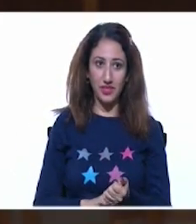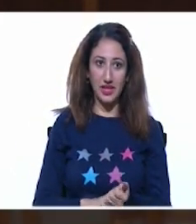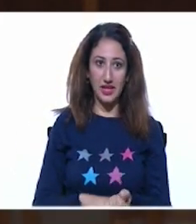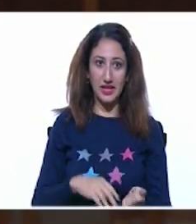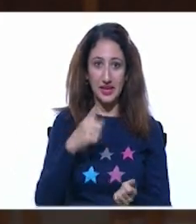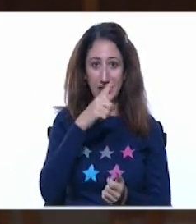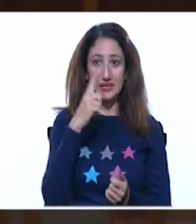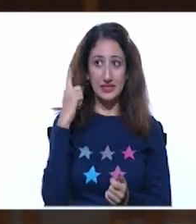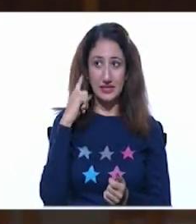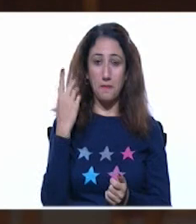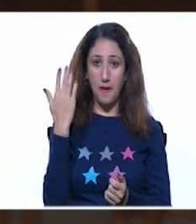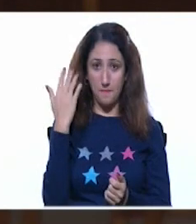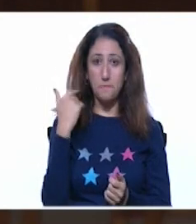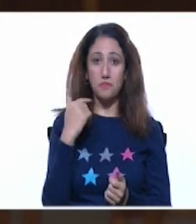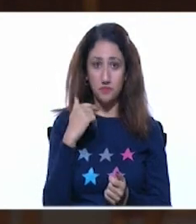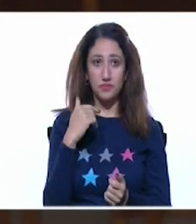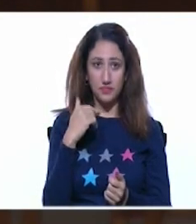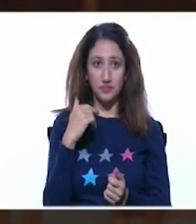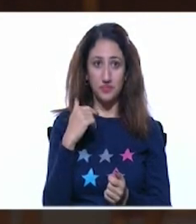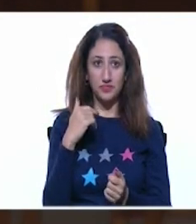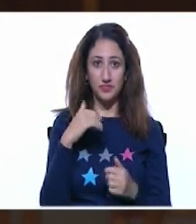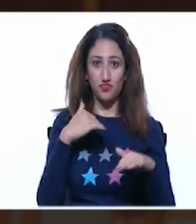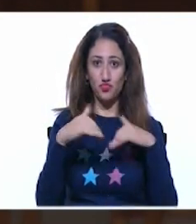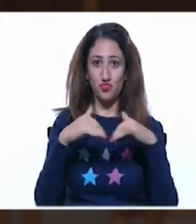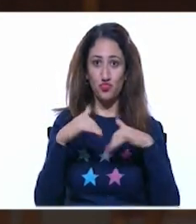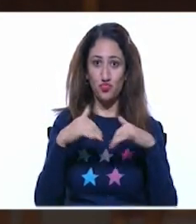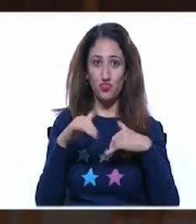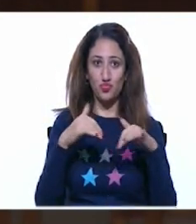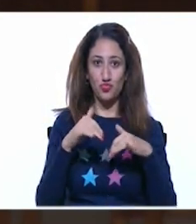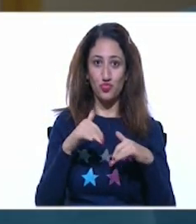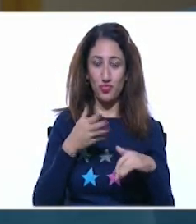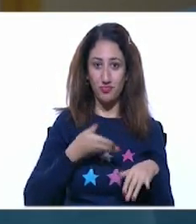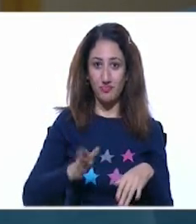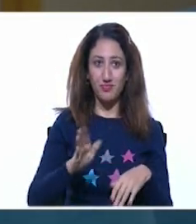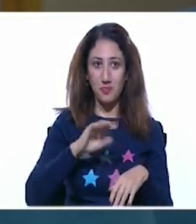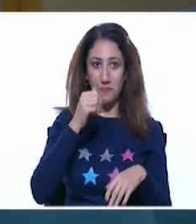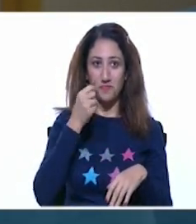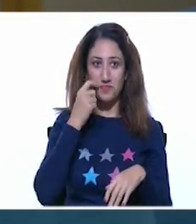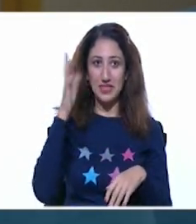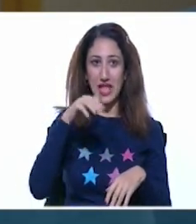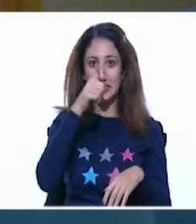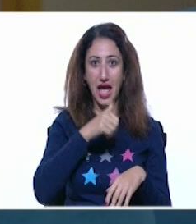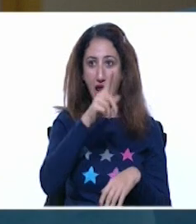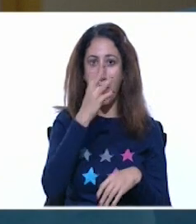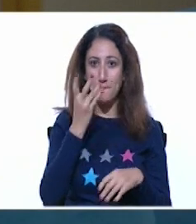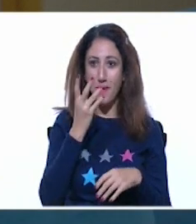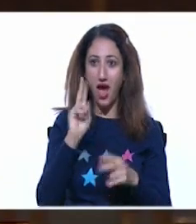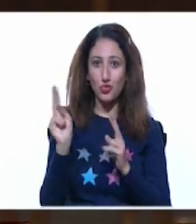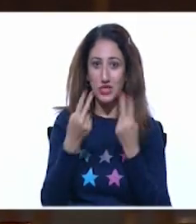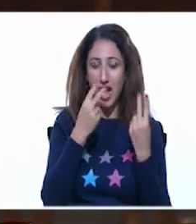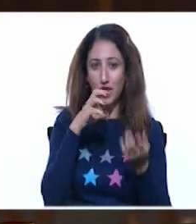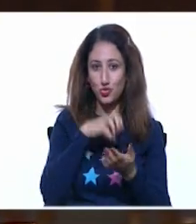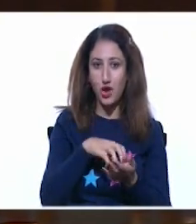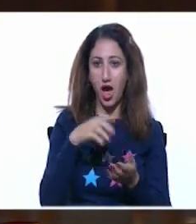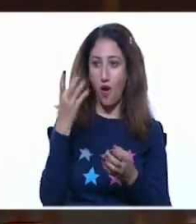تلقيت تهديدات فعلا، وحد قال لك بلاش تنزل الشارع اليومين دول وهم واخدين المساله بجد فعلا؟ تهديد وشتيمه وكل حاجه وحاسبنا